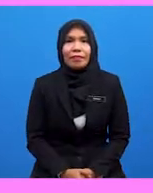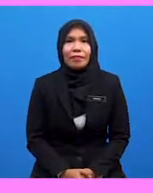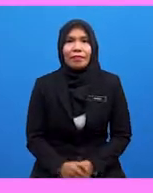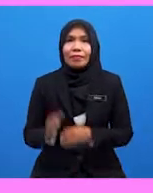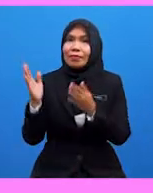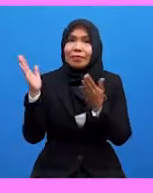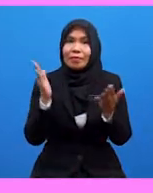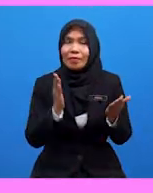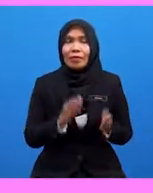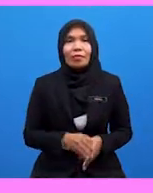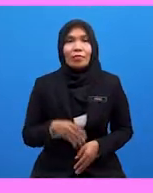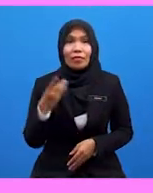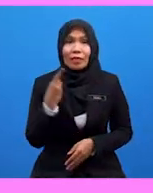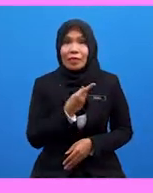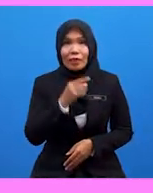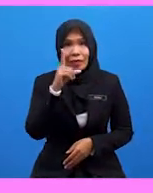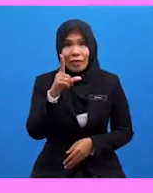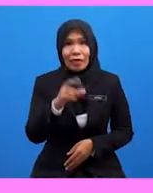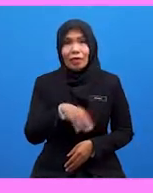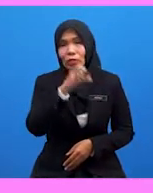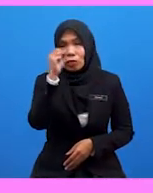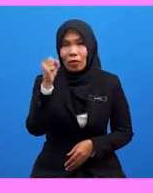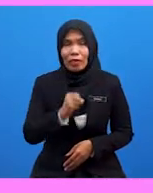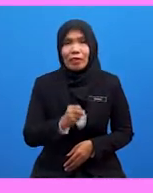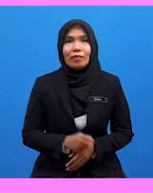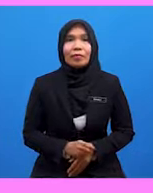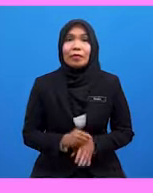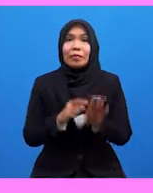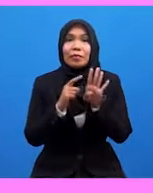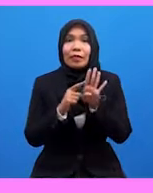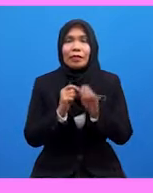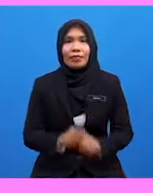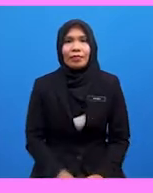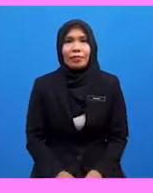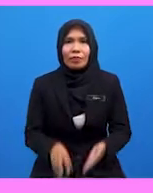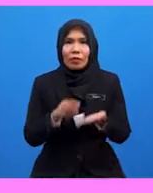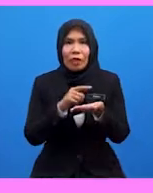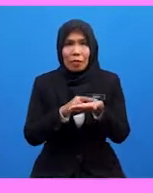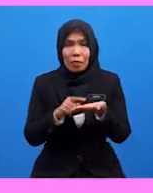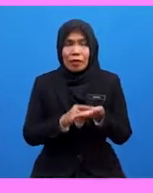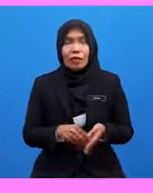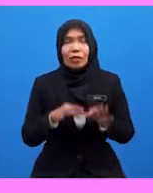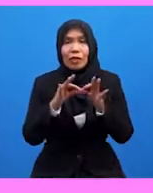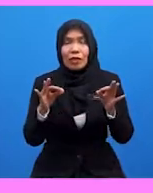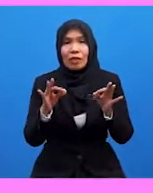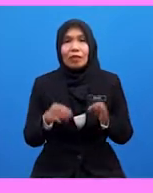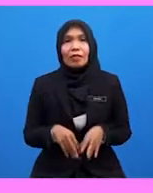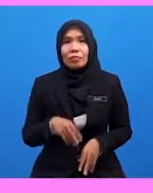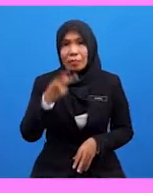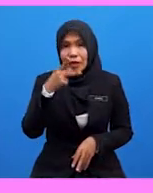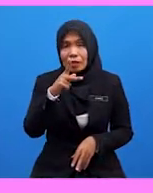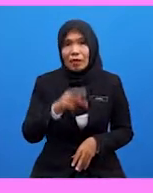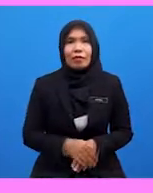Jom kita lihat pula soalan struktur. Soalan 4. Baca ayat perintah yang diberi